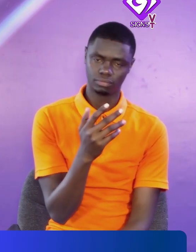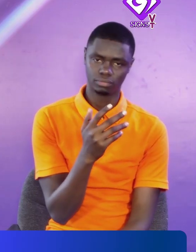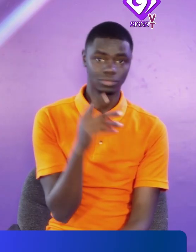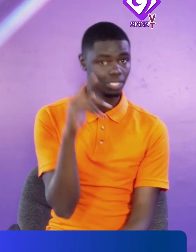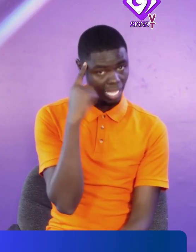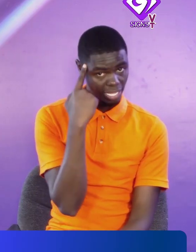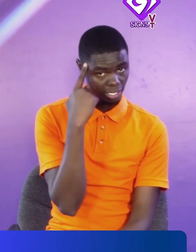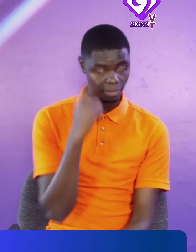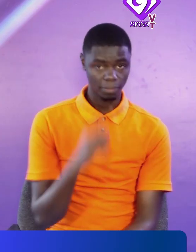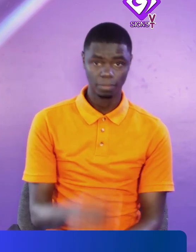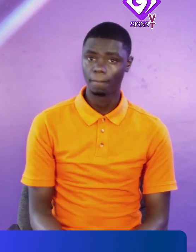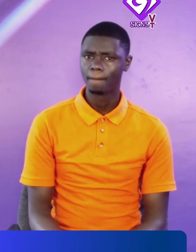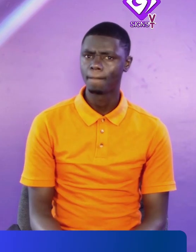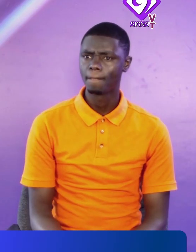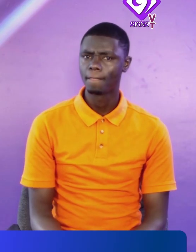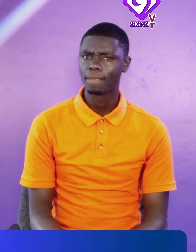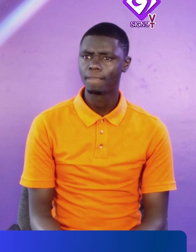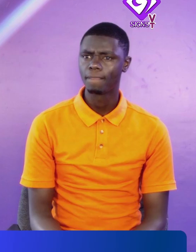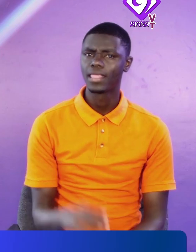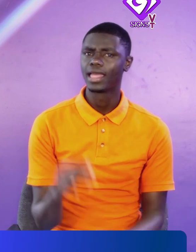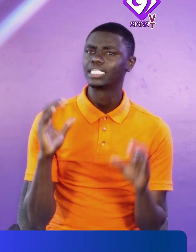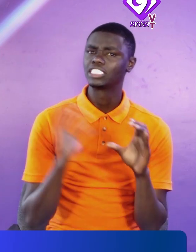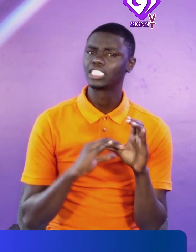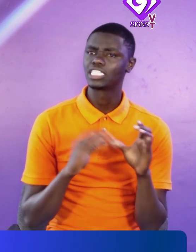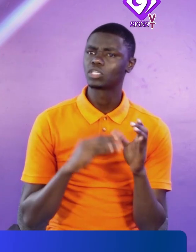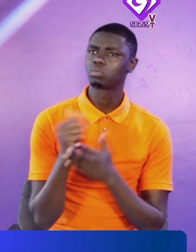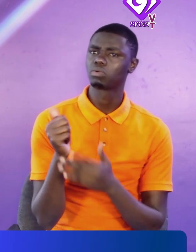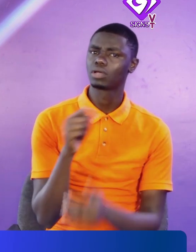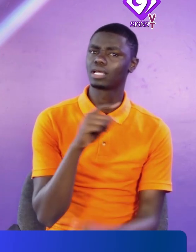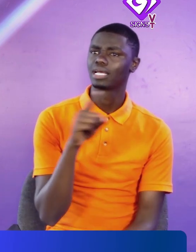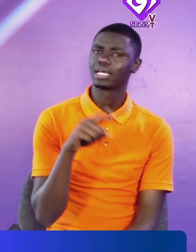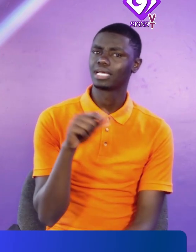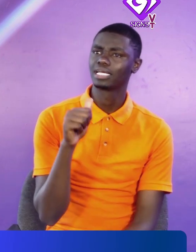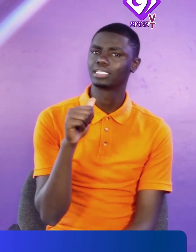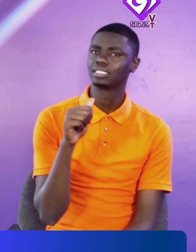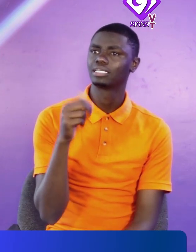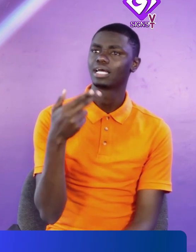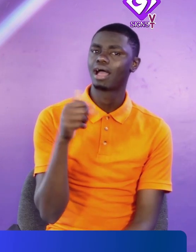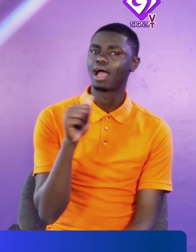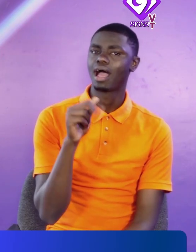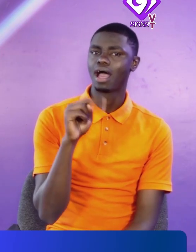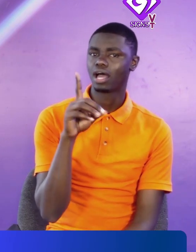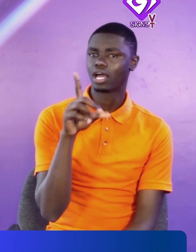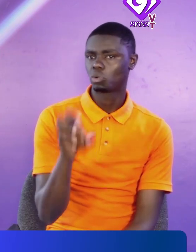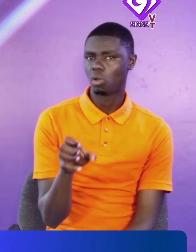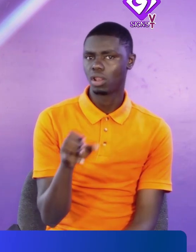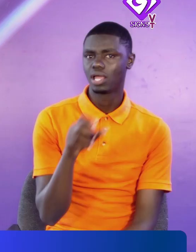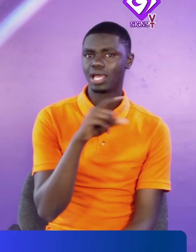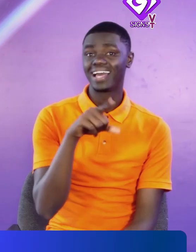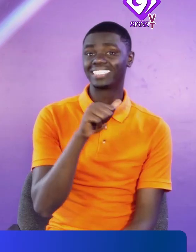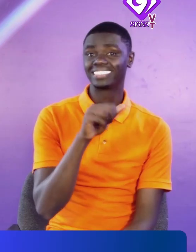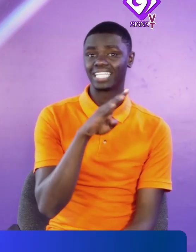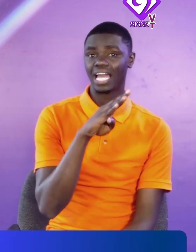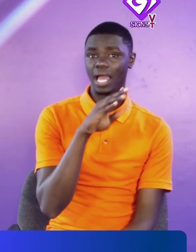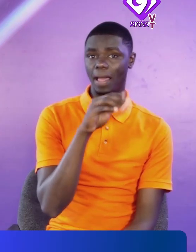na alikuwa na waza mbona Chelsea kununua mtu kama Zabanyi ikaenda kununua sijui Hato. Zabanyi kuna block